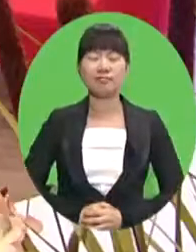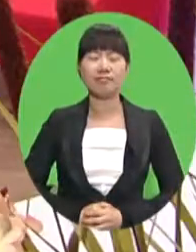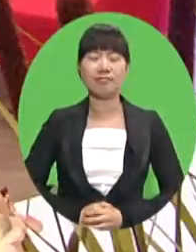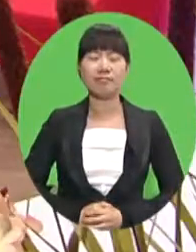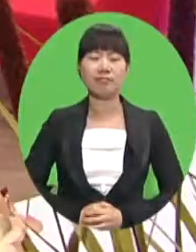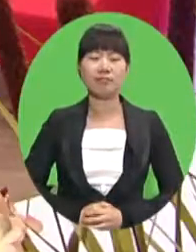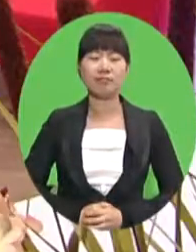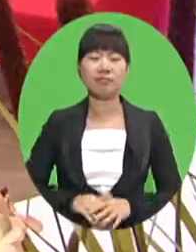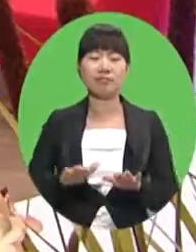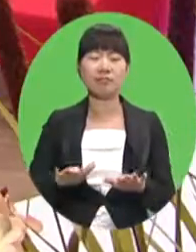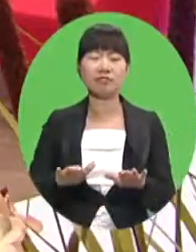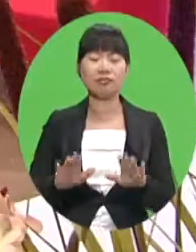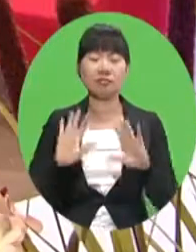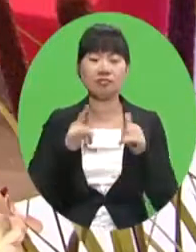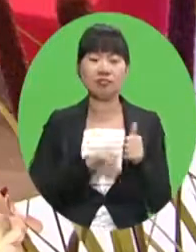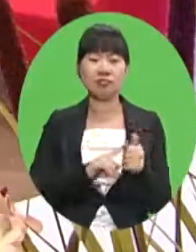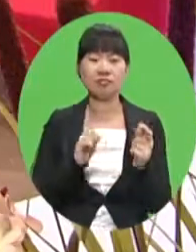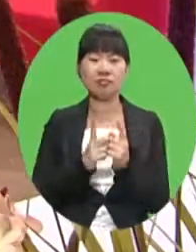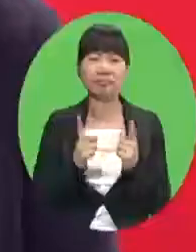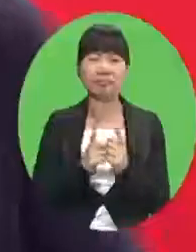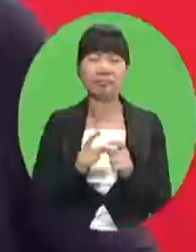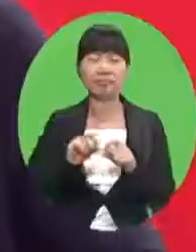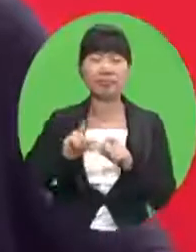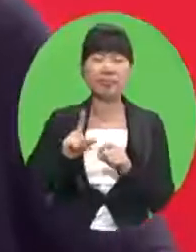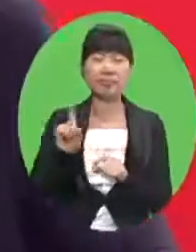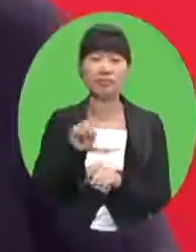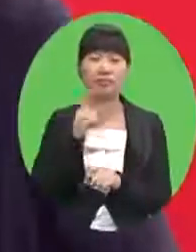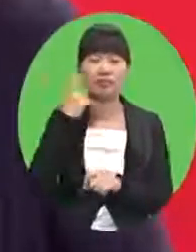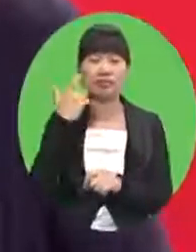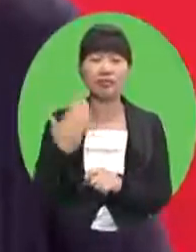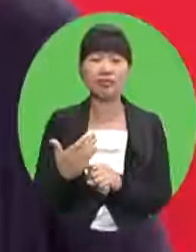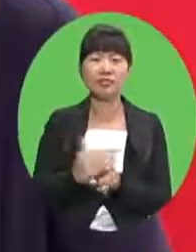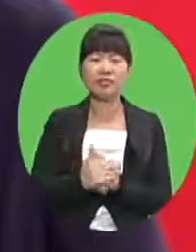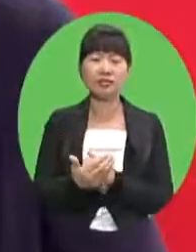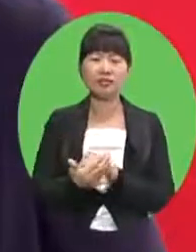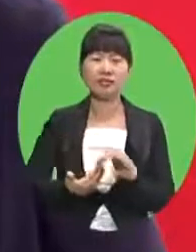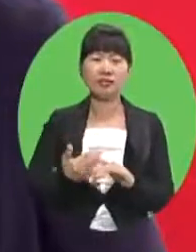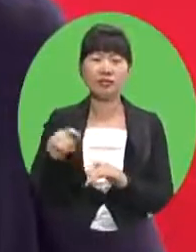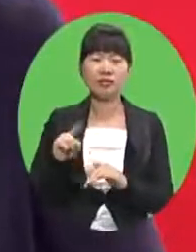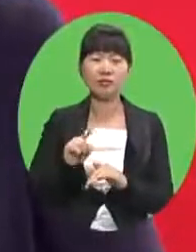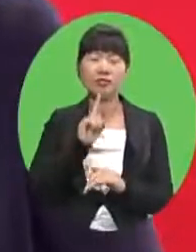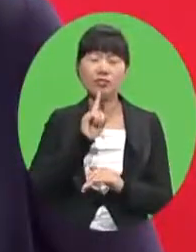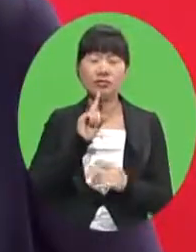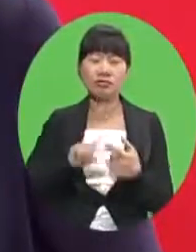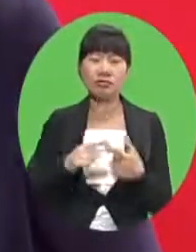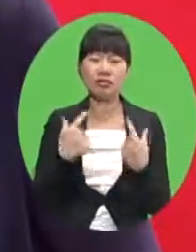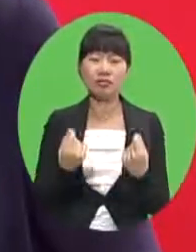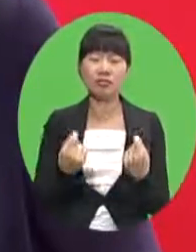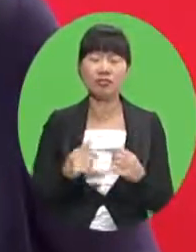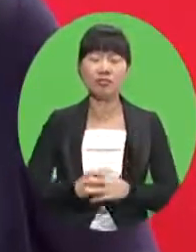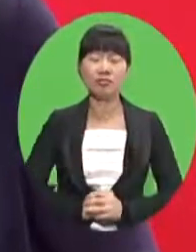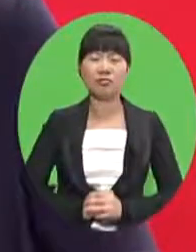네. 그러면은 아동들이 겪는 트라우마는 주로 어떤 것들이 있어요? 앞서 뭐 다 얘기가 나온 대로요. 네. 이제